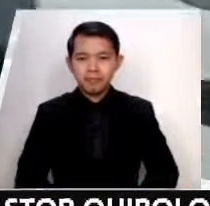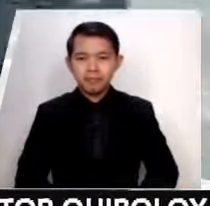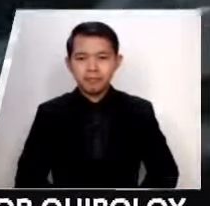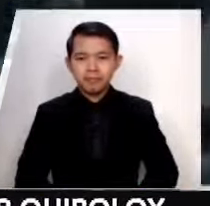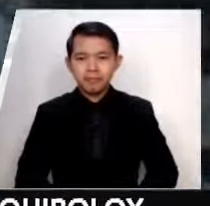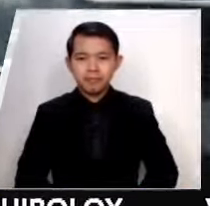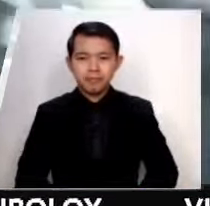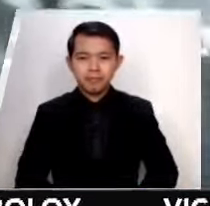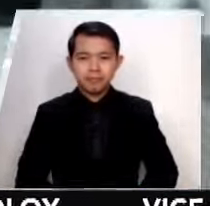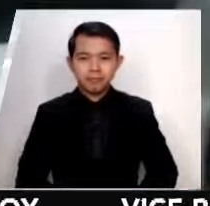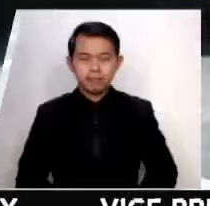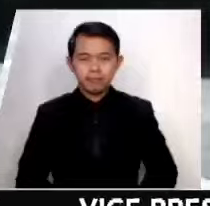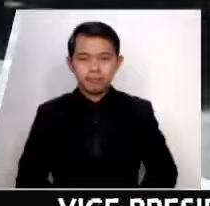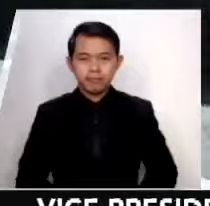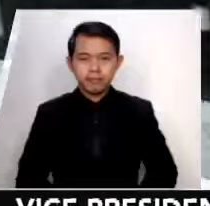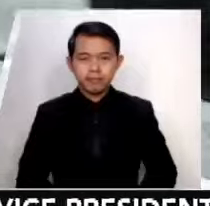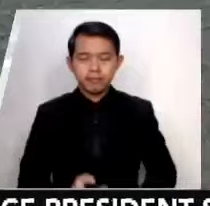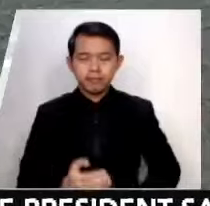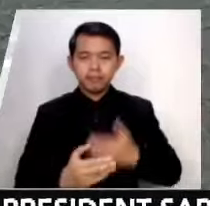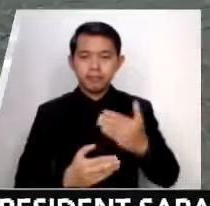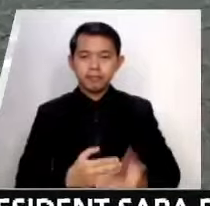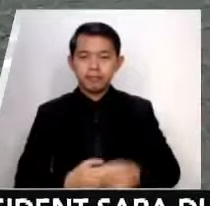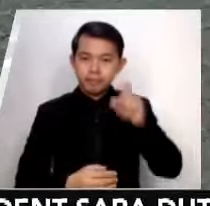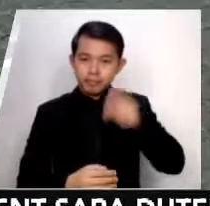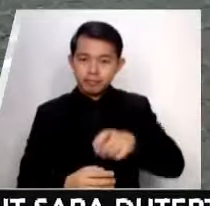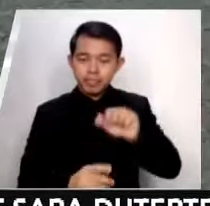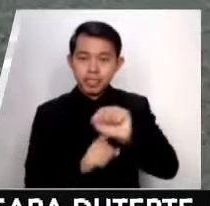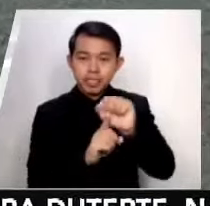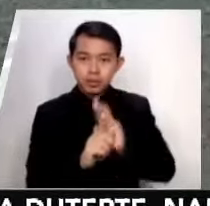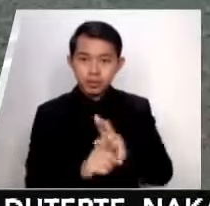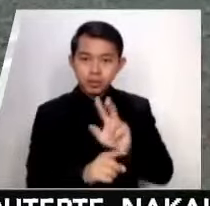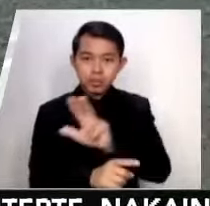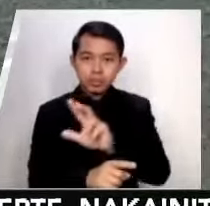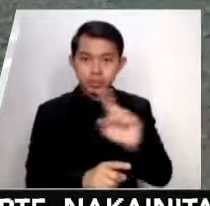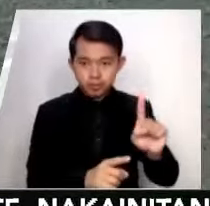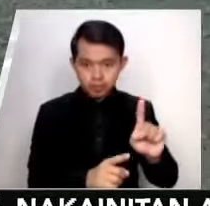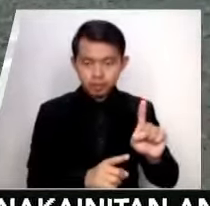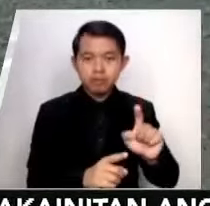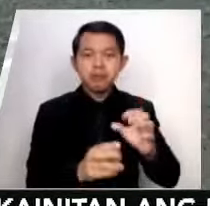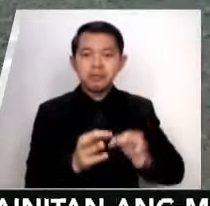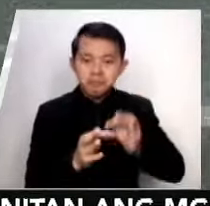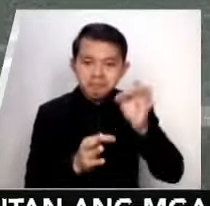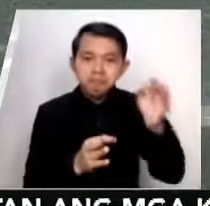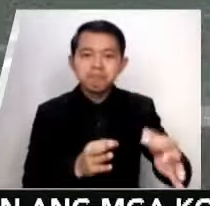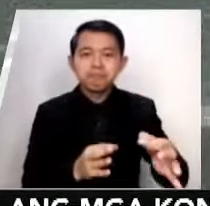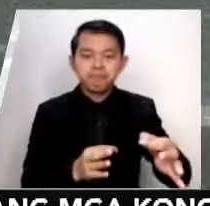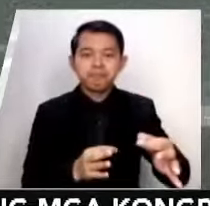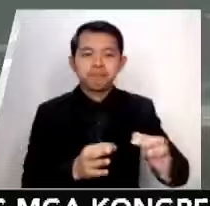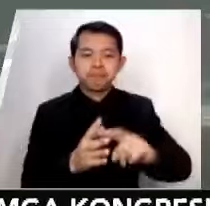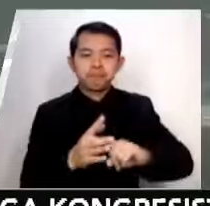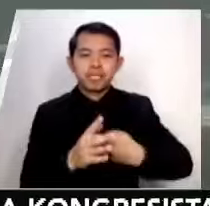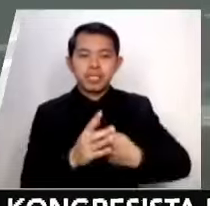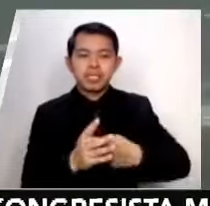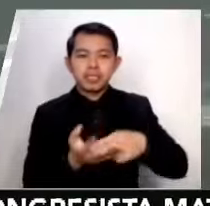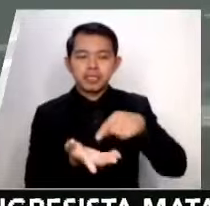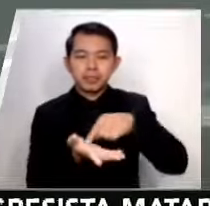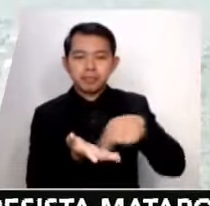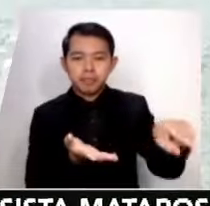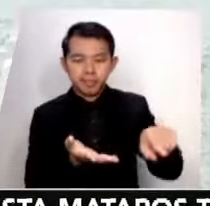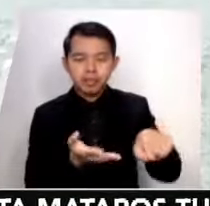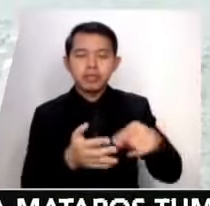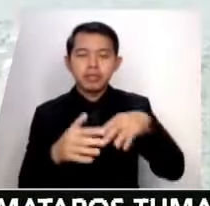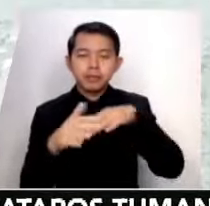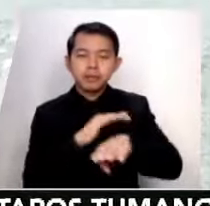Imbes sa August 31, sa October 1 na ipatutupad ng Department of Transportation ang paniningin ng multa sa mga daraan sa mga expressway na wala